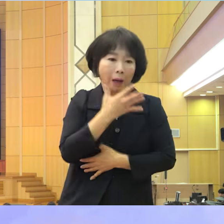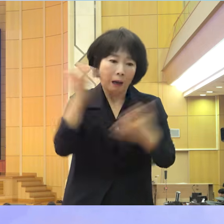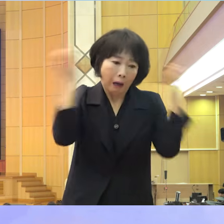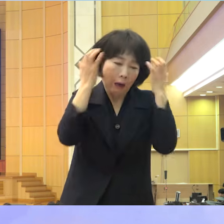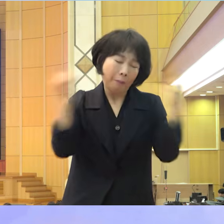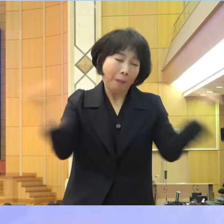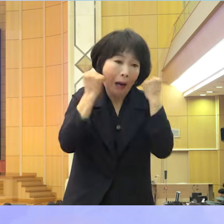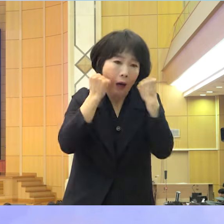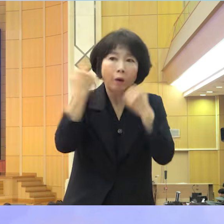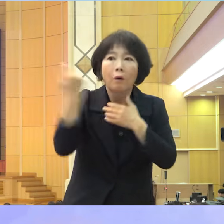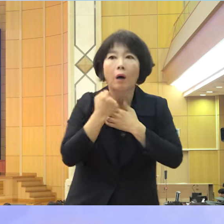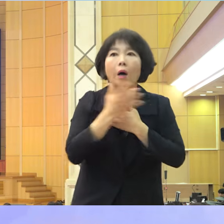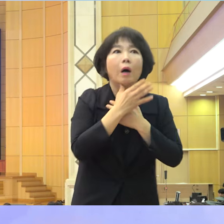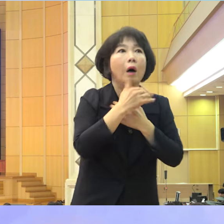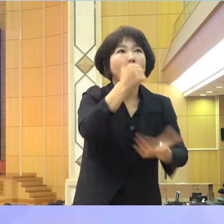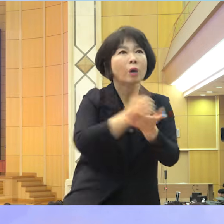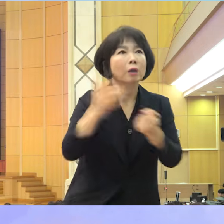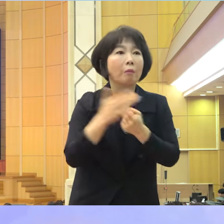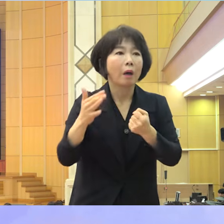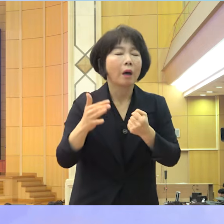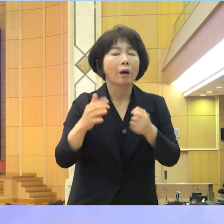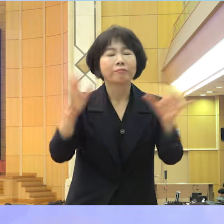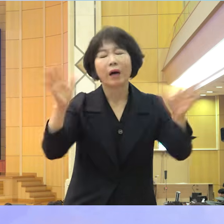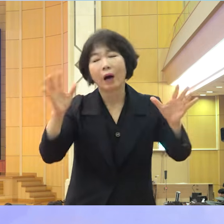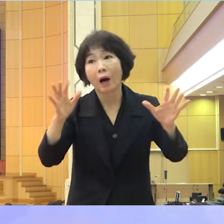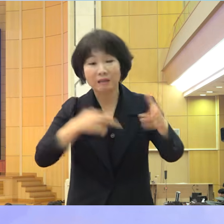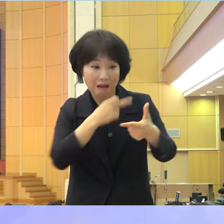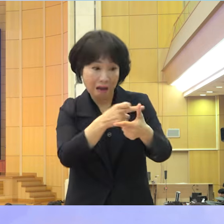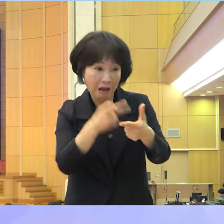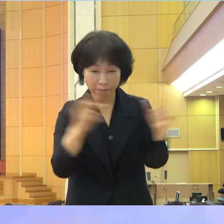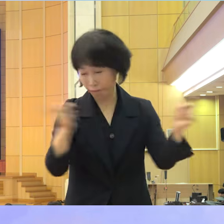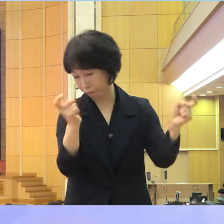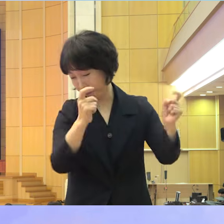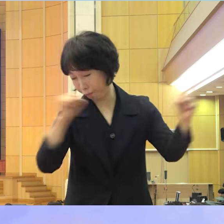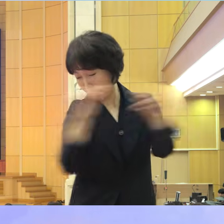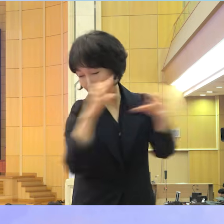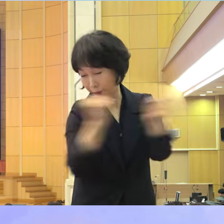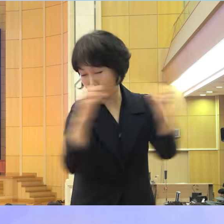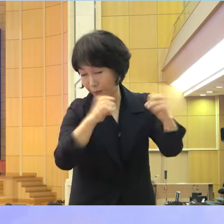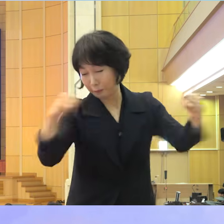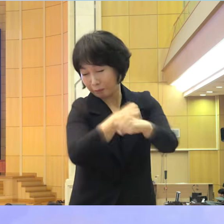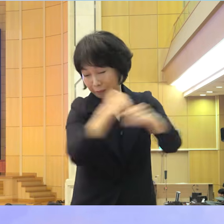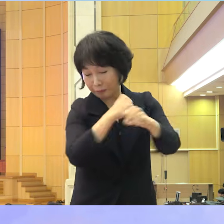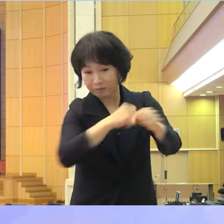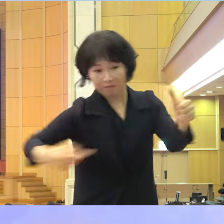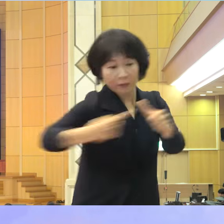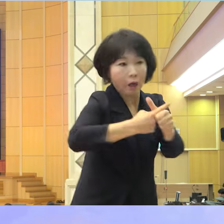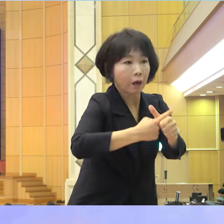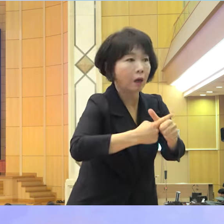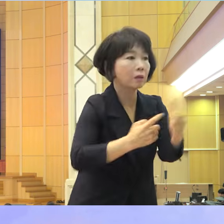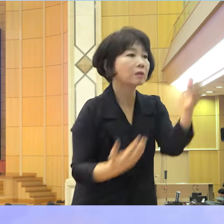불행하고 아들끼리 싸워서 하나는 죽이고 하나는 죽고 이러한 일들이 생기잖아요.